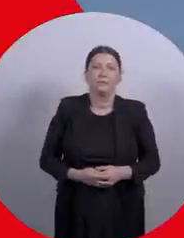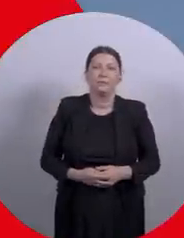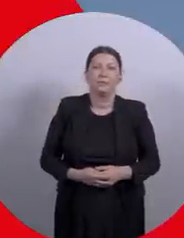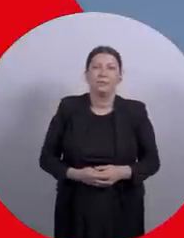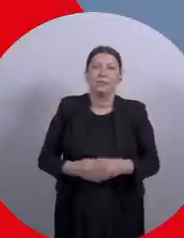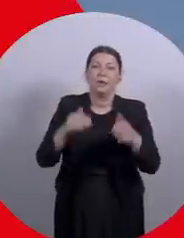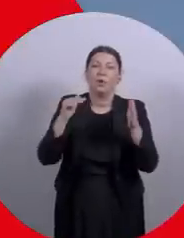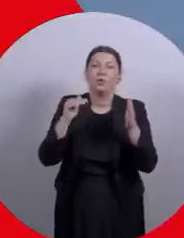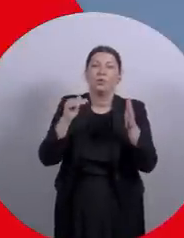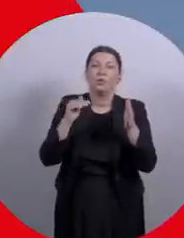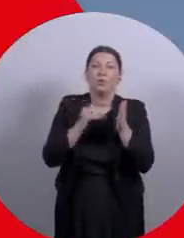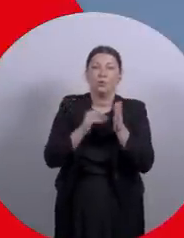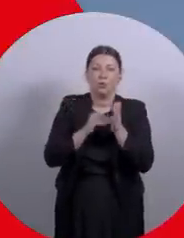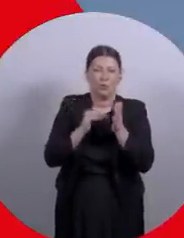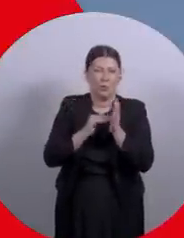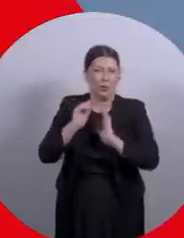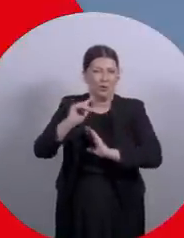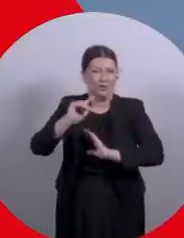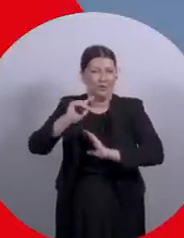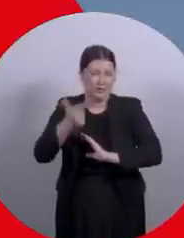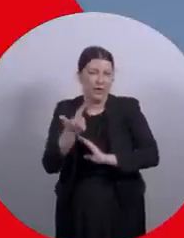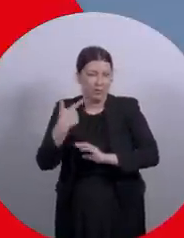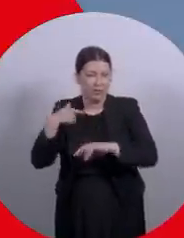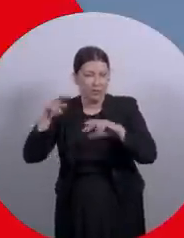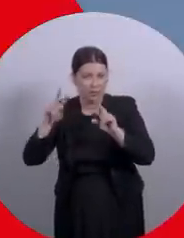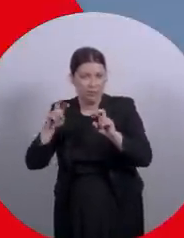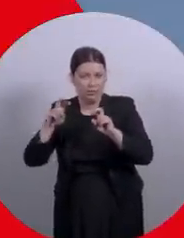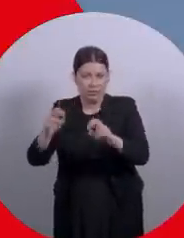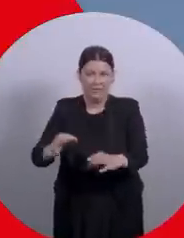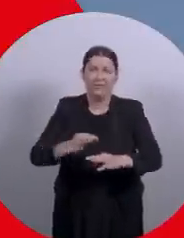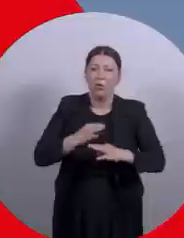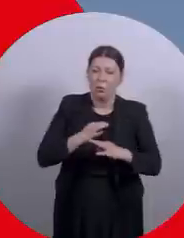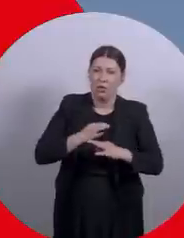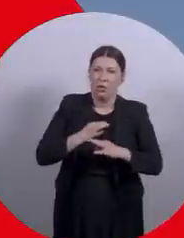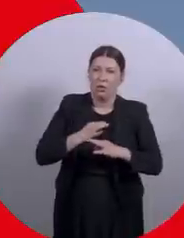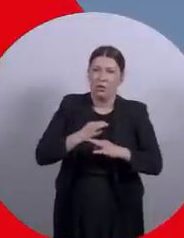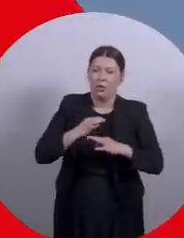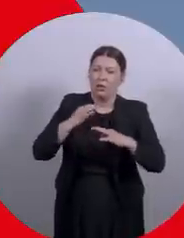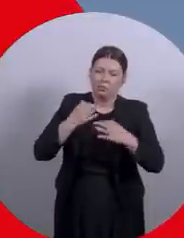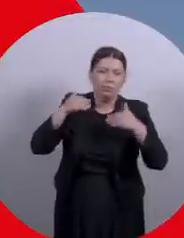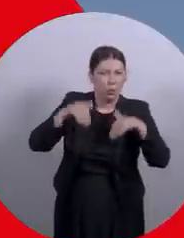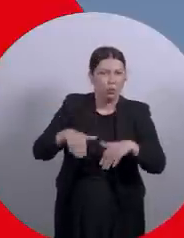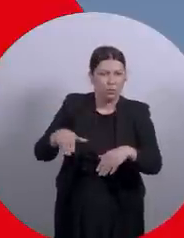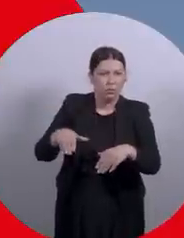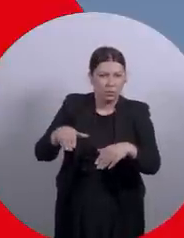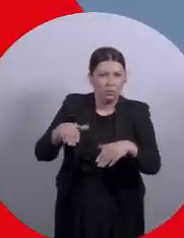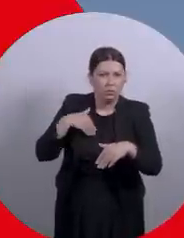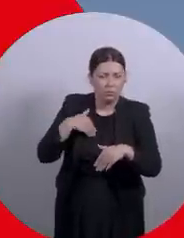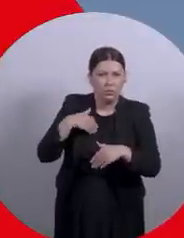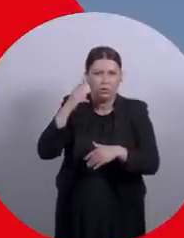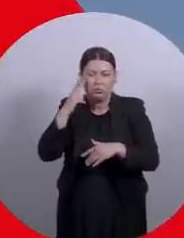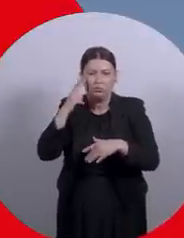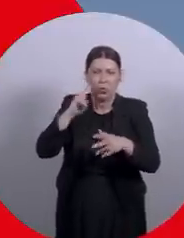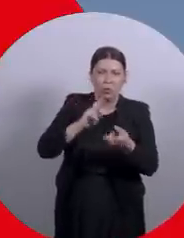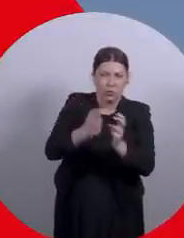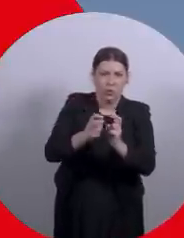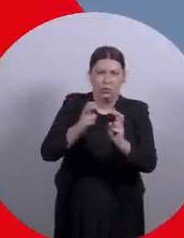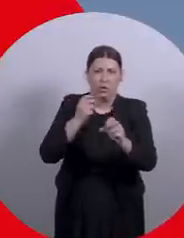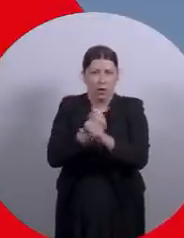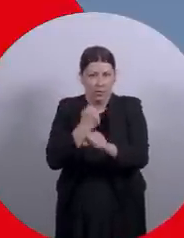auch mitnehmen will mitnehmen werde ist